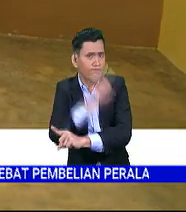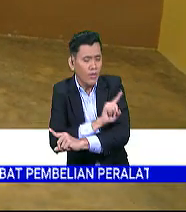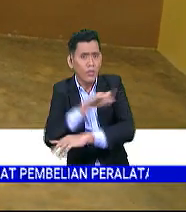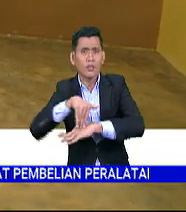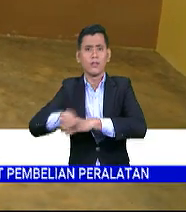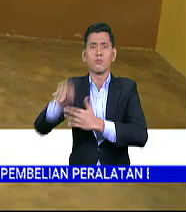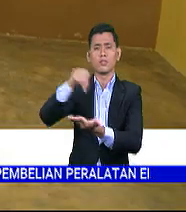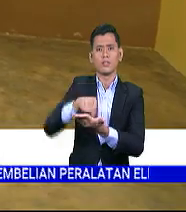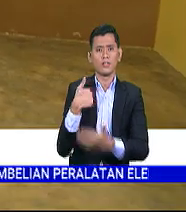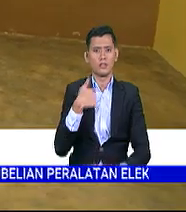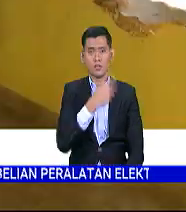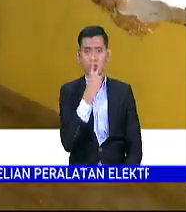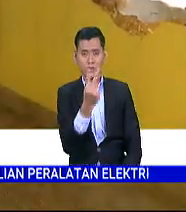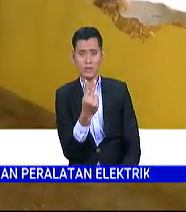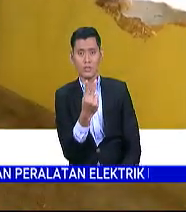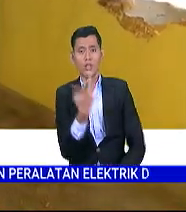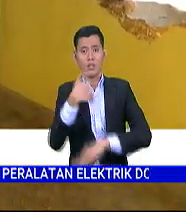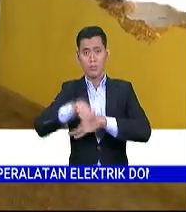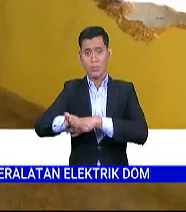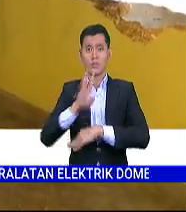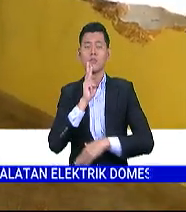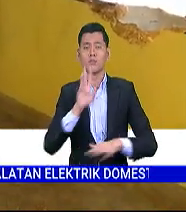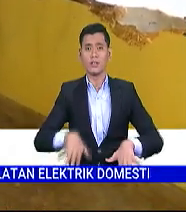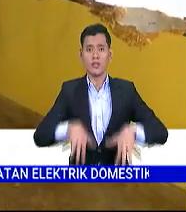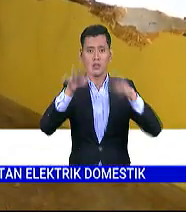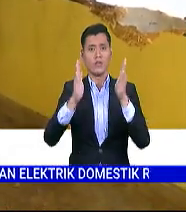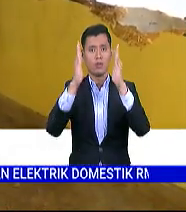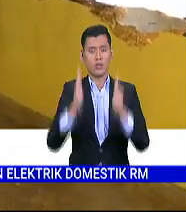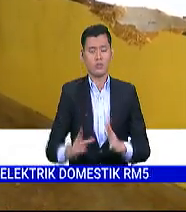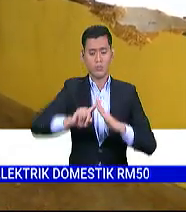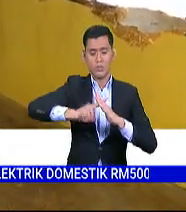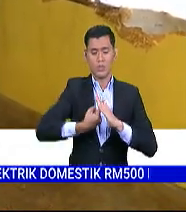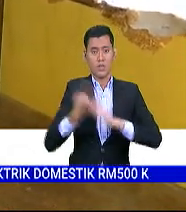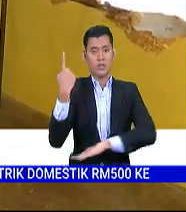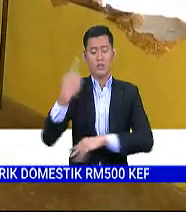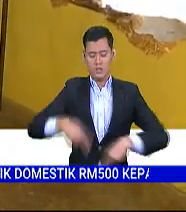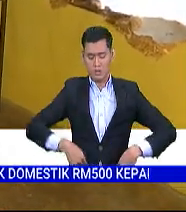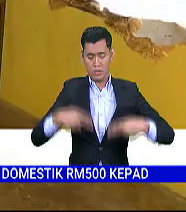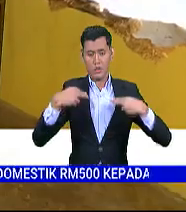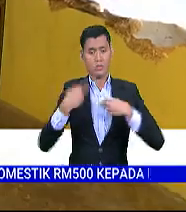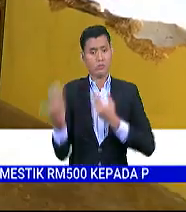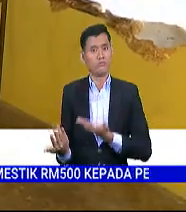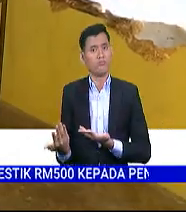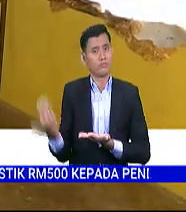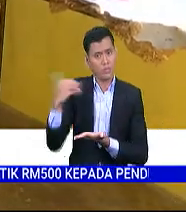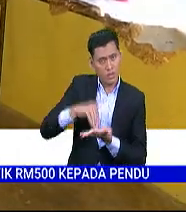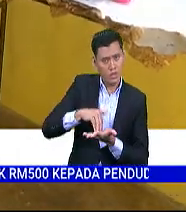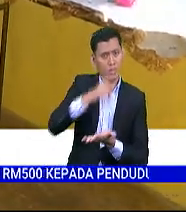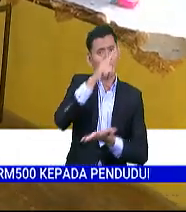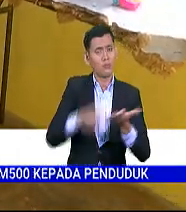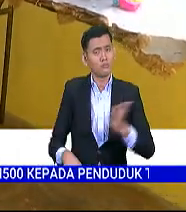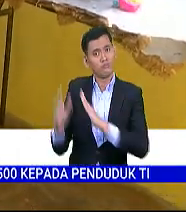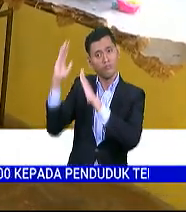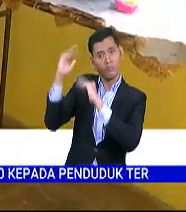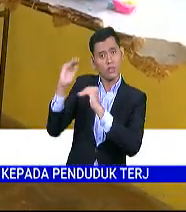Selepas ini adalah pasca banjir dan penduduk terjejas memulakan kehidupan semula. Jadi apa harapan daripada Tuan